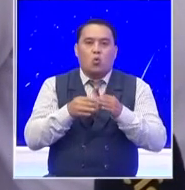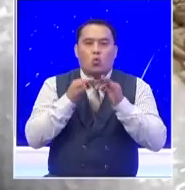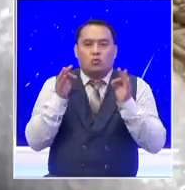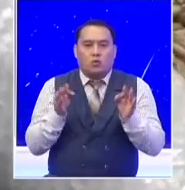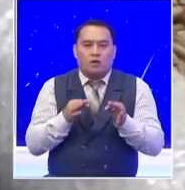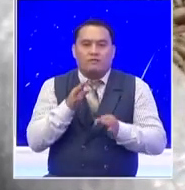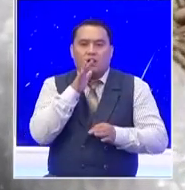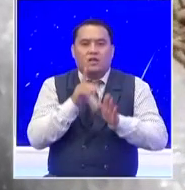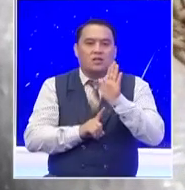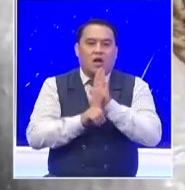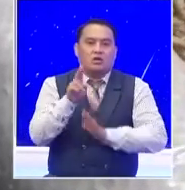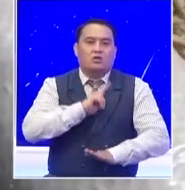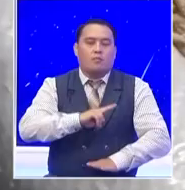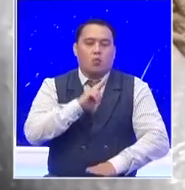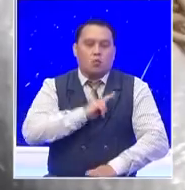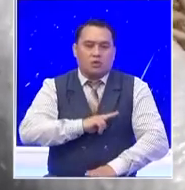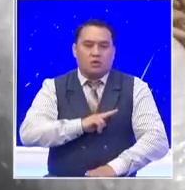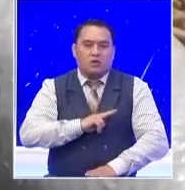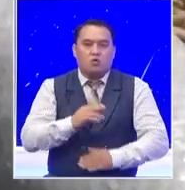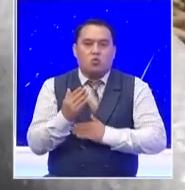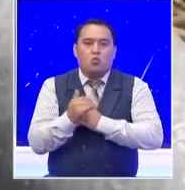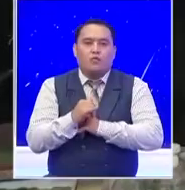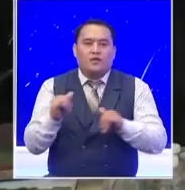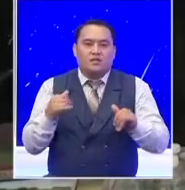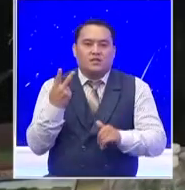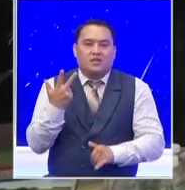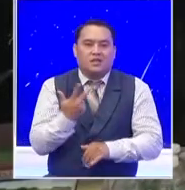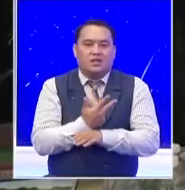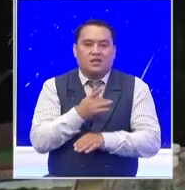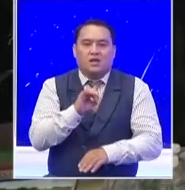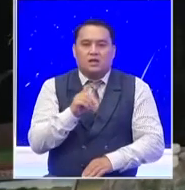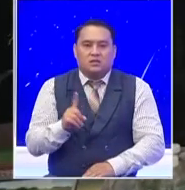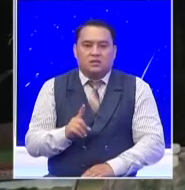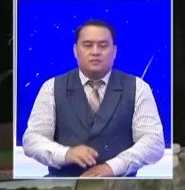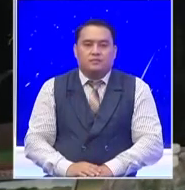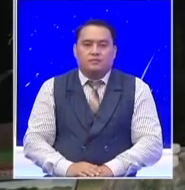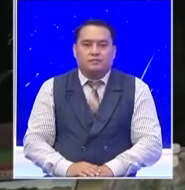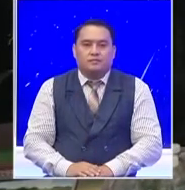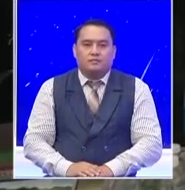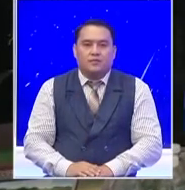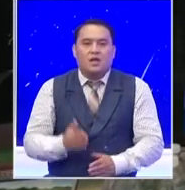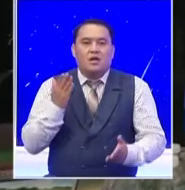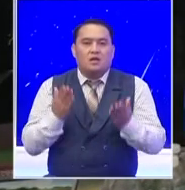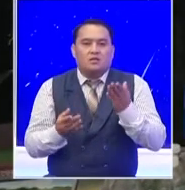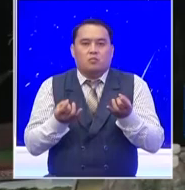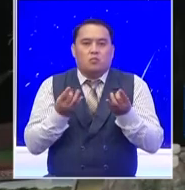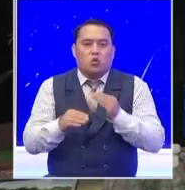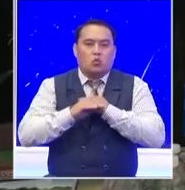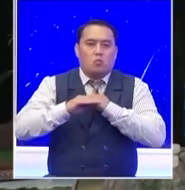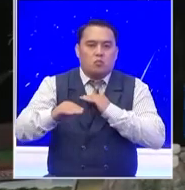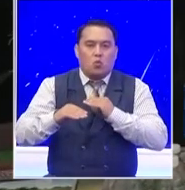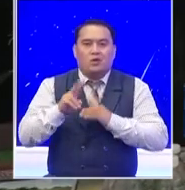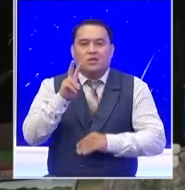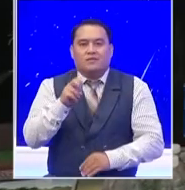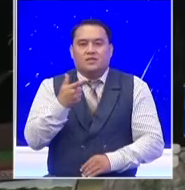сравнении с периодом начала работы агрохолдинга выросла в 3 раза. Где-то килограмм семян в гектаре. Если на обычном поле приходится сеять